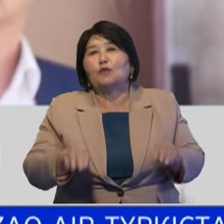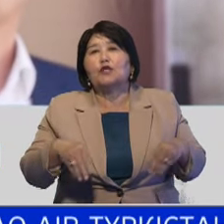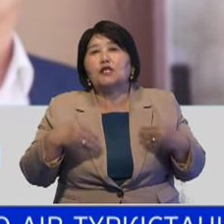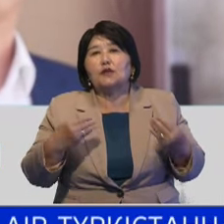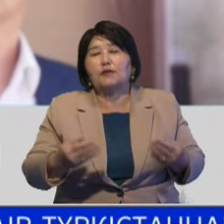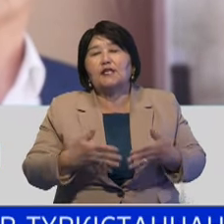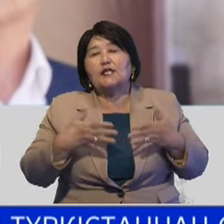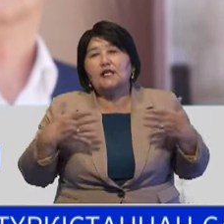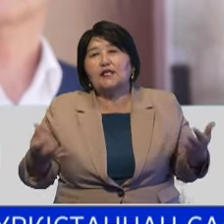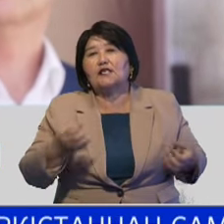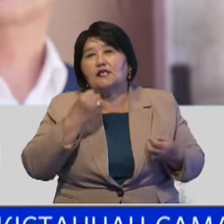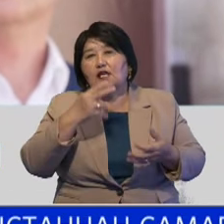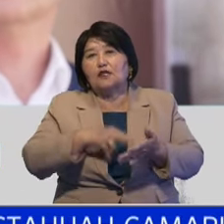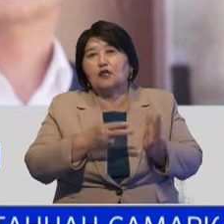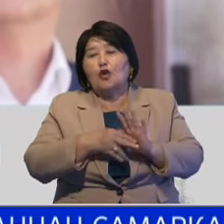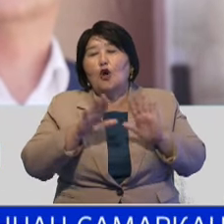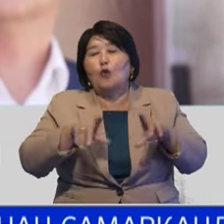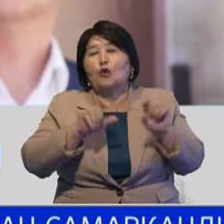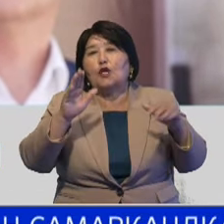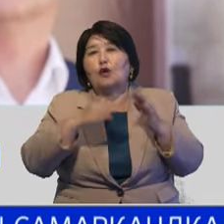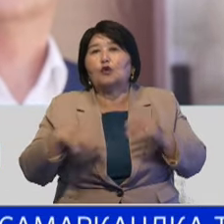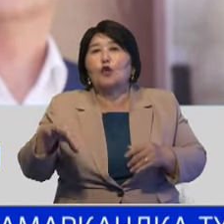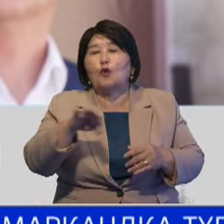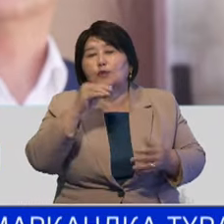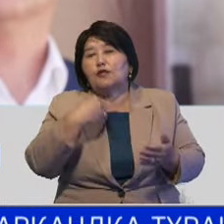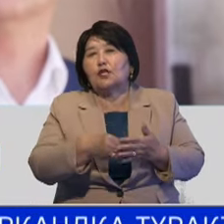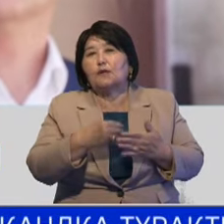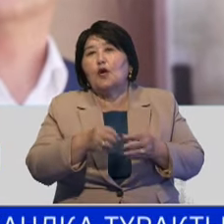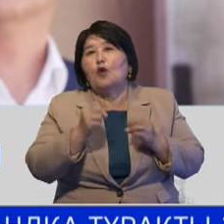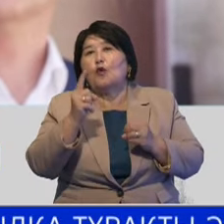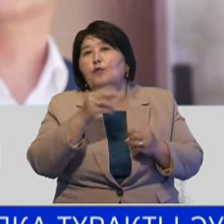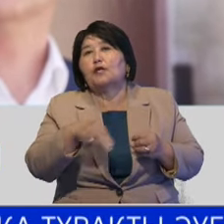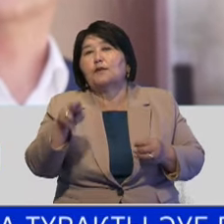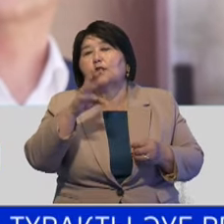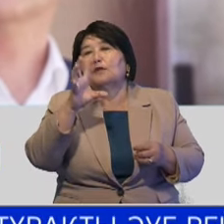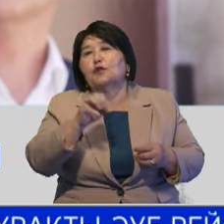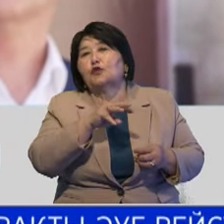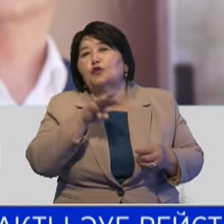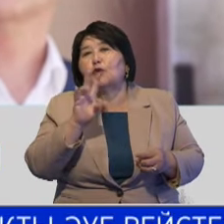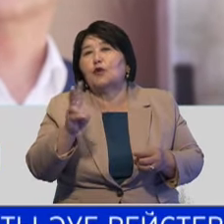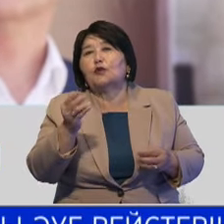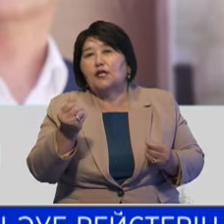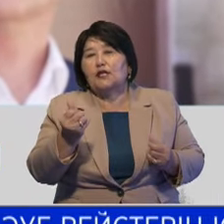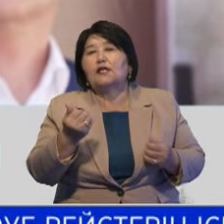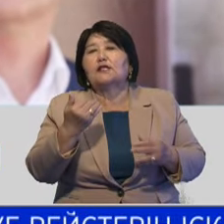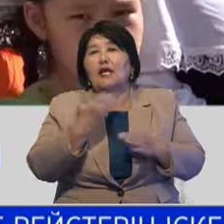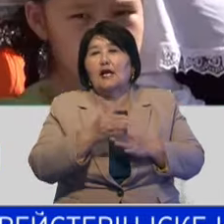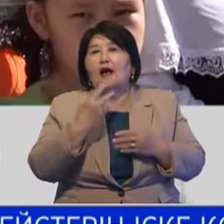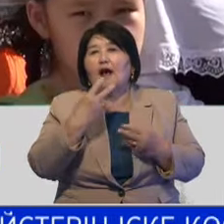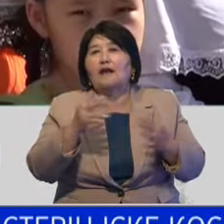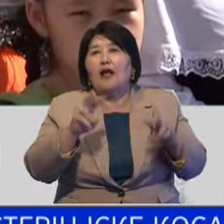беретін тың жоба. Орталықтың құрылысына облыстық бюджеттен 11 миллиард 500 миллион теңге қаражат